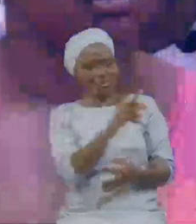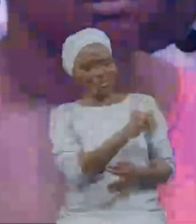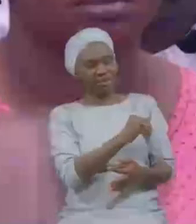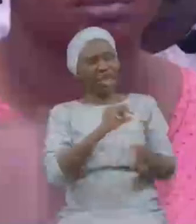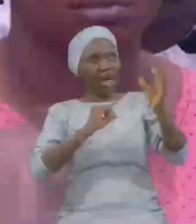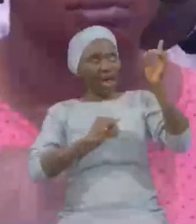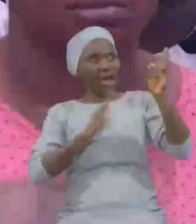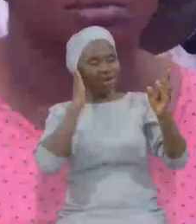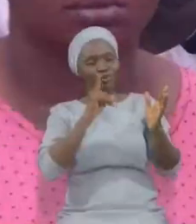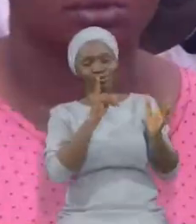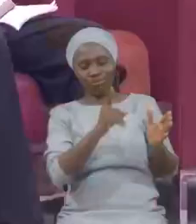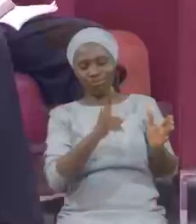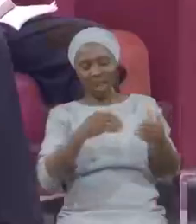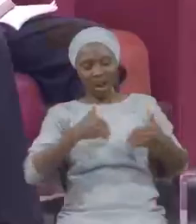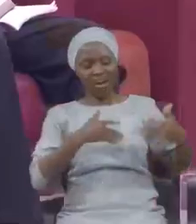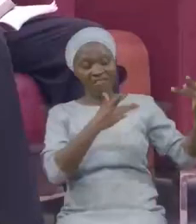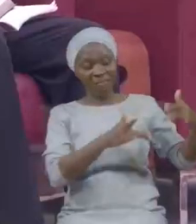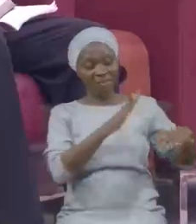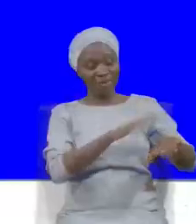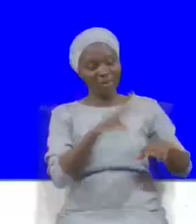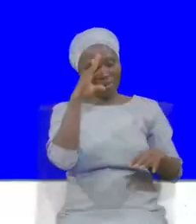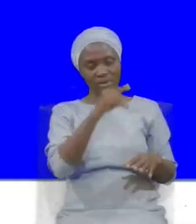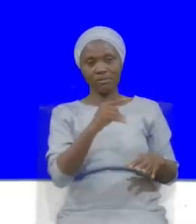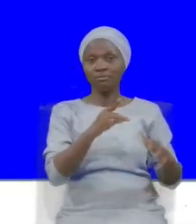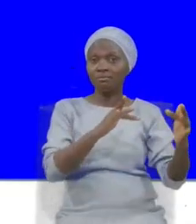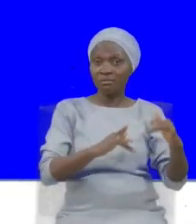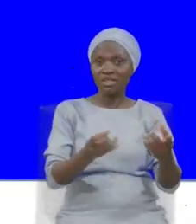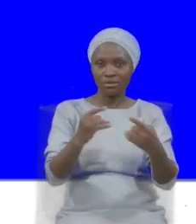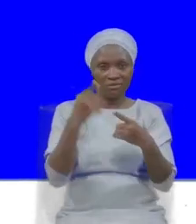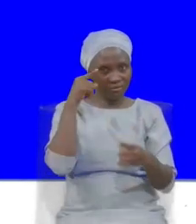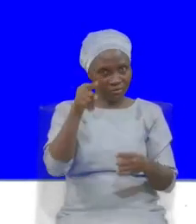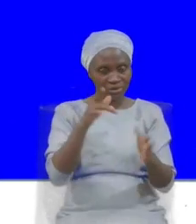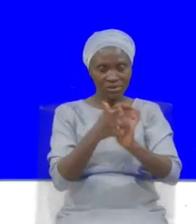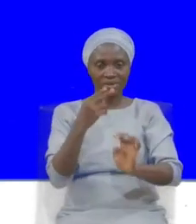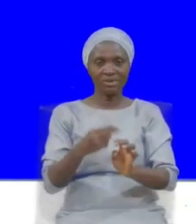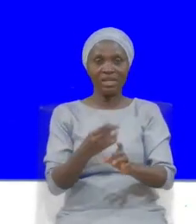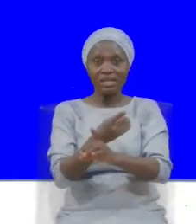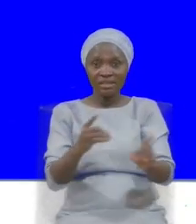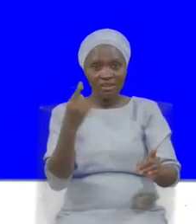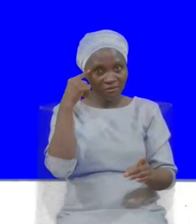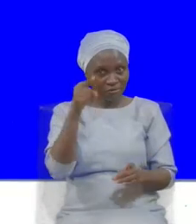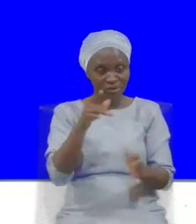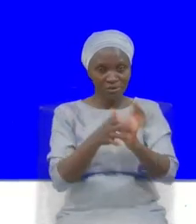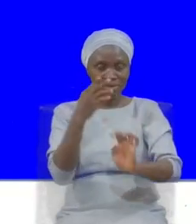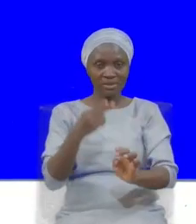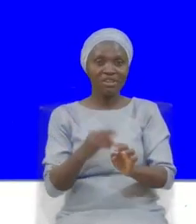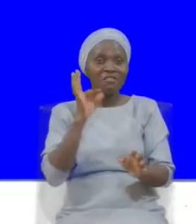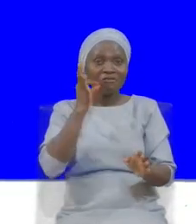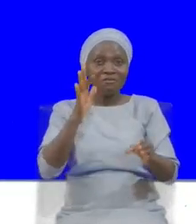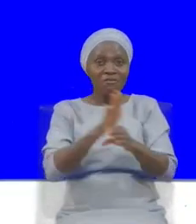La miséricorde est venue pour vous. La délivrance est là pour vous. La fécondité dans votre vie au nom de